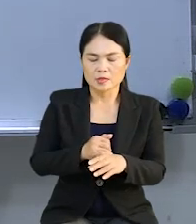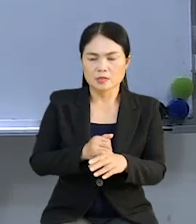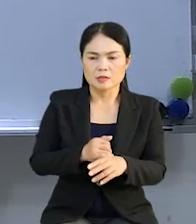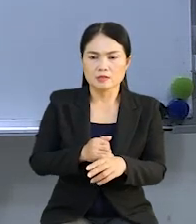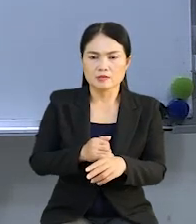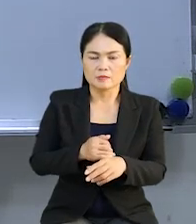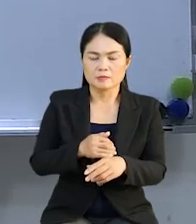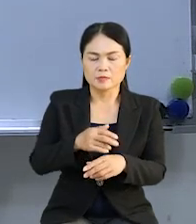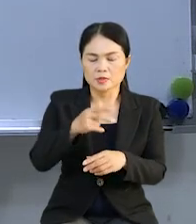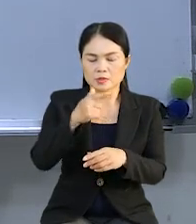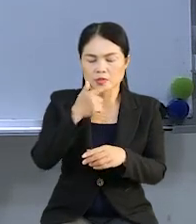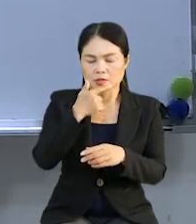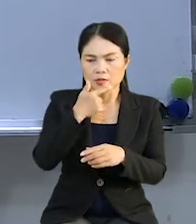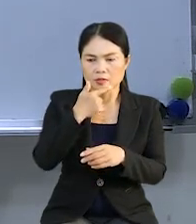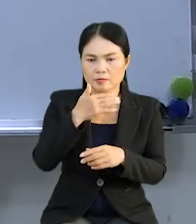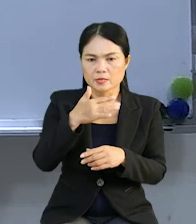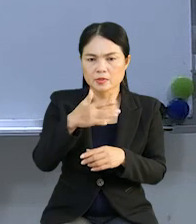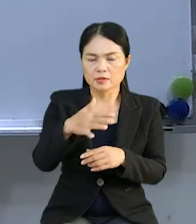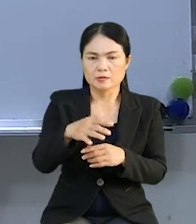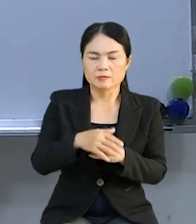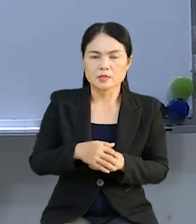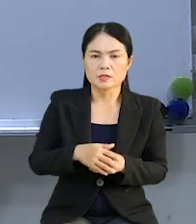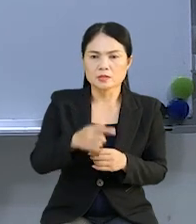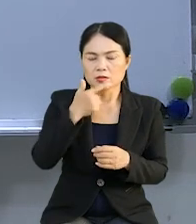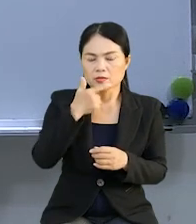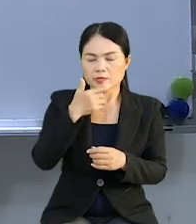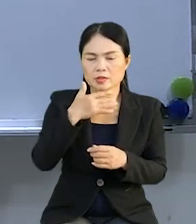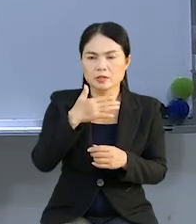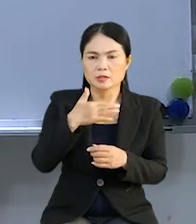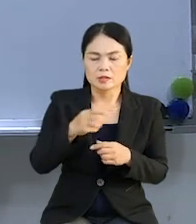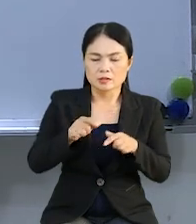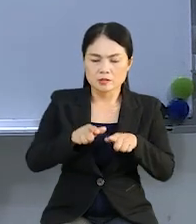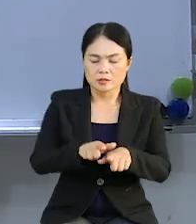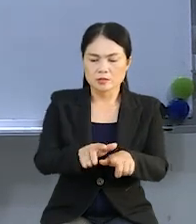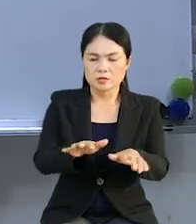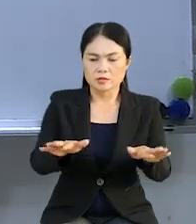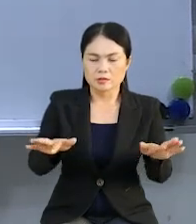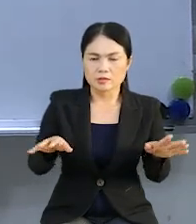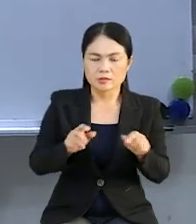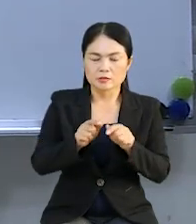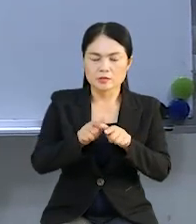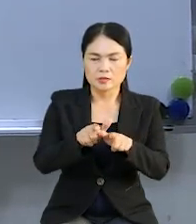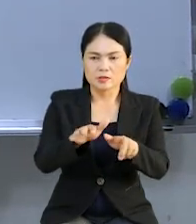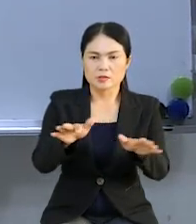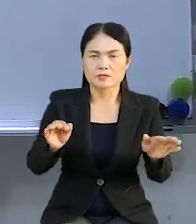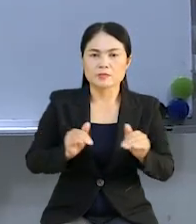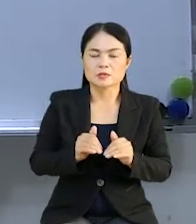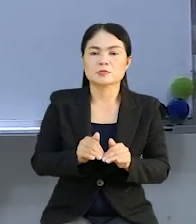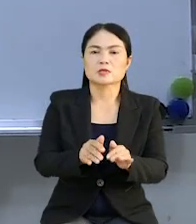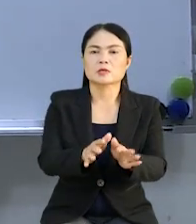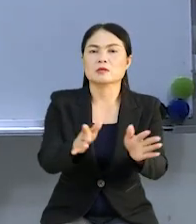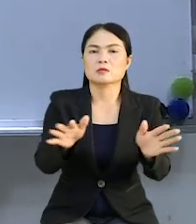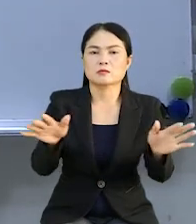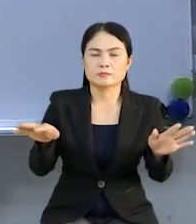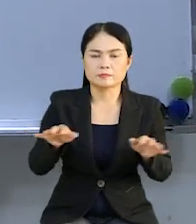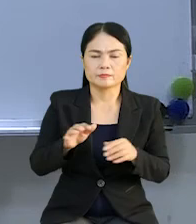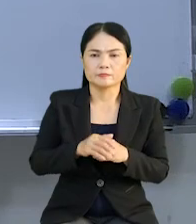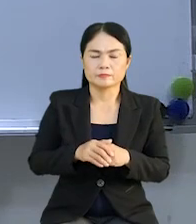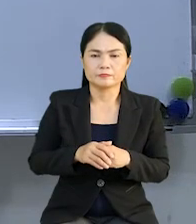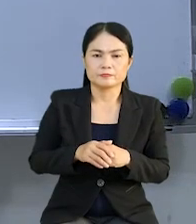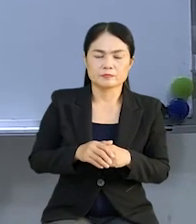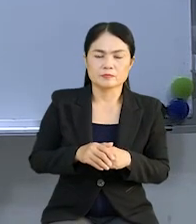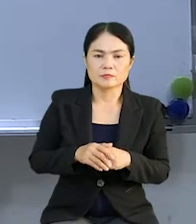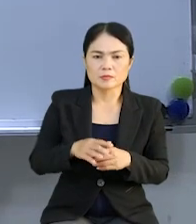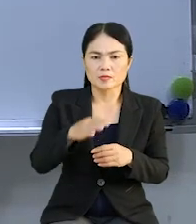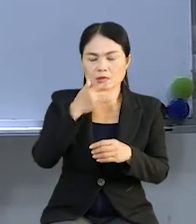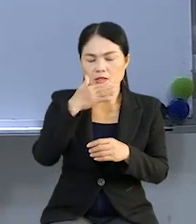าบาดยังไงหายท่าสาสาโกบาดสาโกทอมเทงนะบาดสมดทอมเทงบาดส